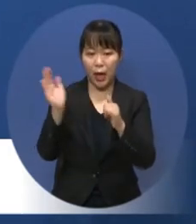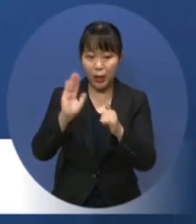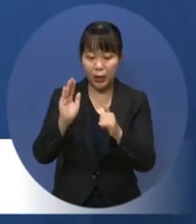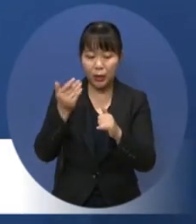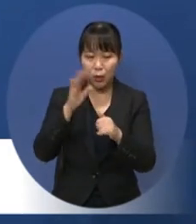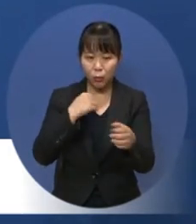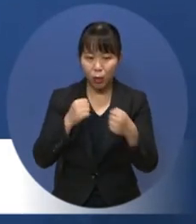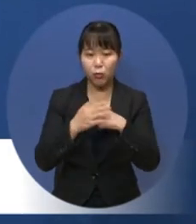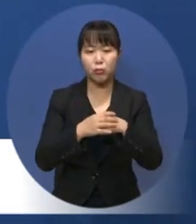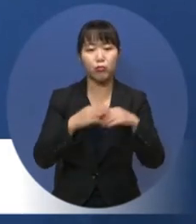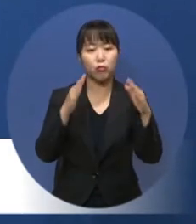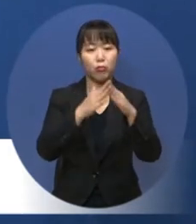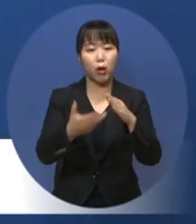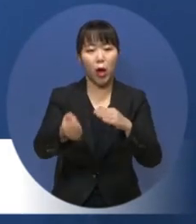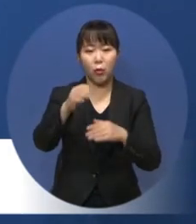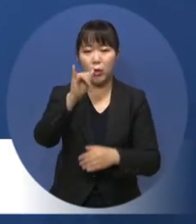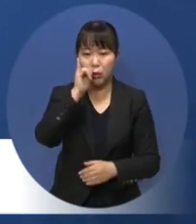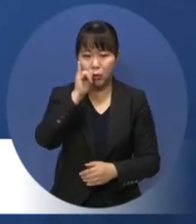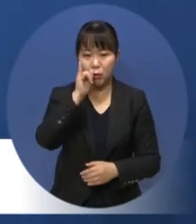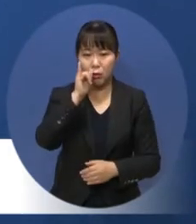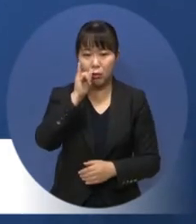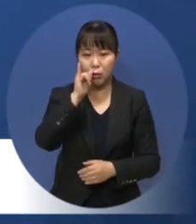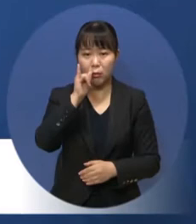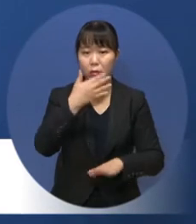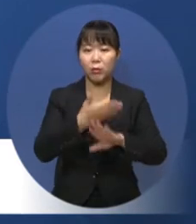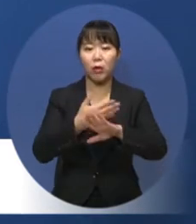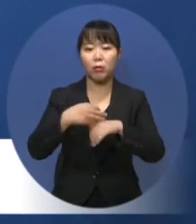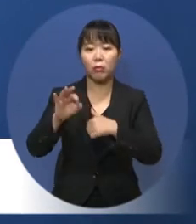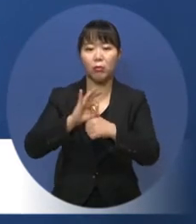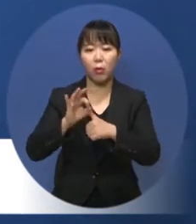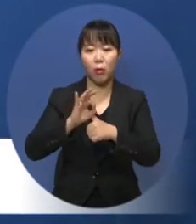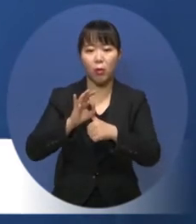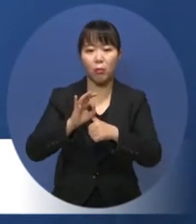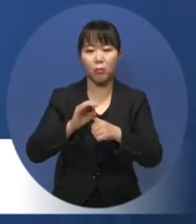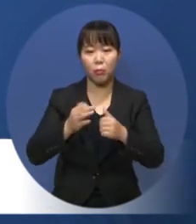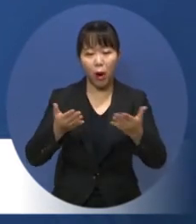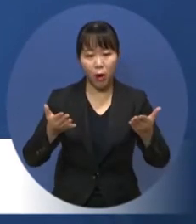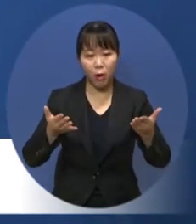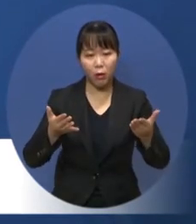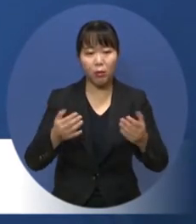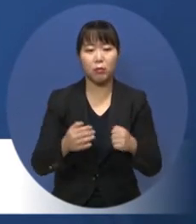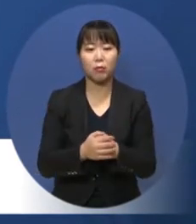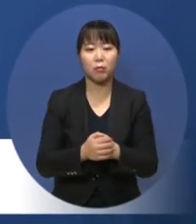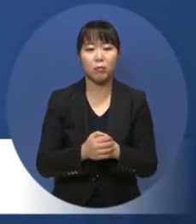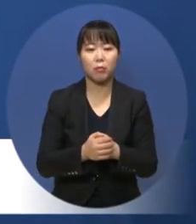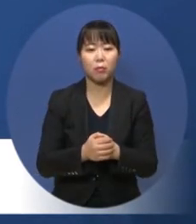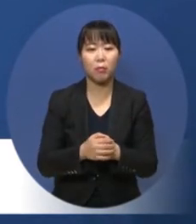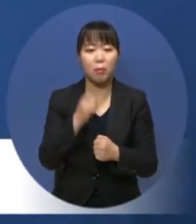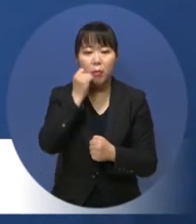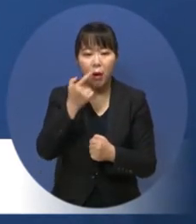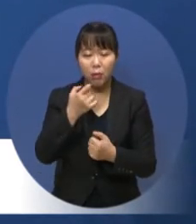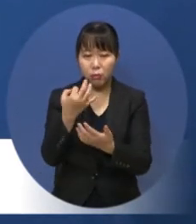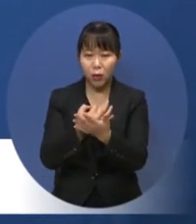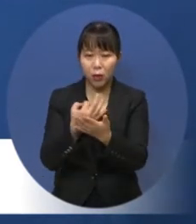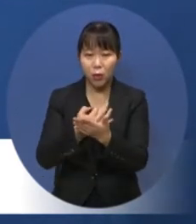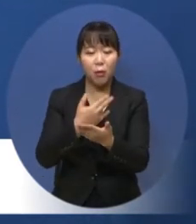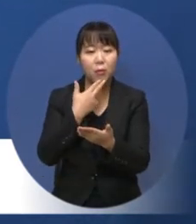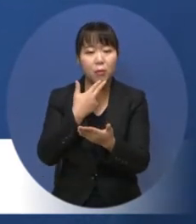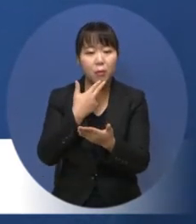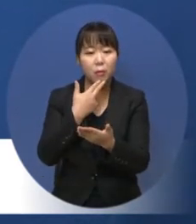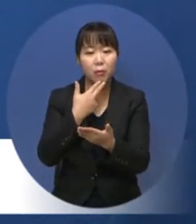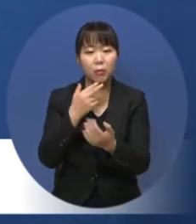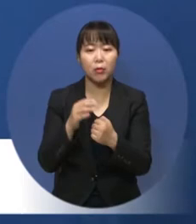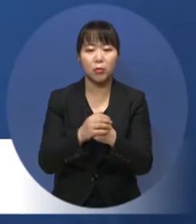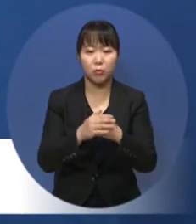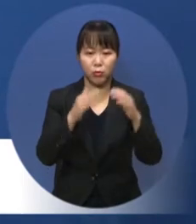어떤 사람이 주택을 갈리는데 자연은 저녁에 알도 없으면 장애가 매월 거리가 깨어나 요건 내